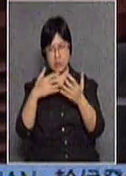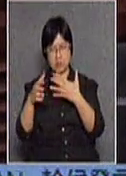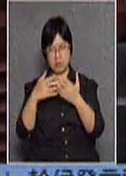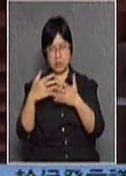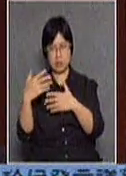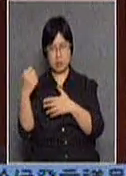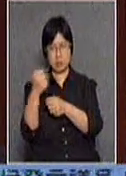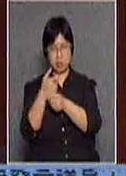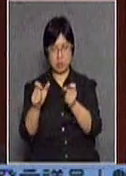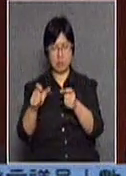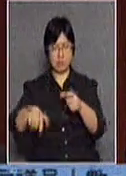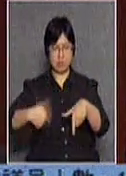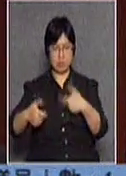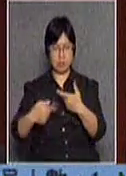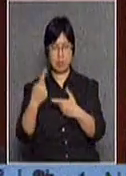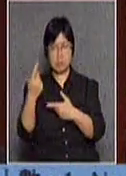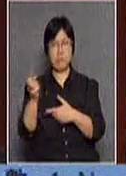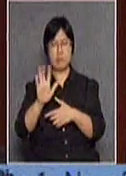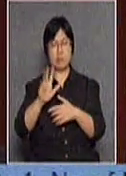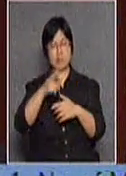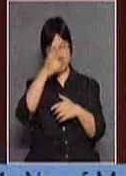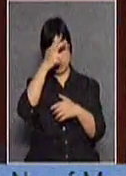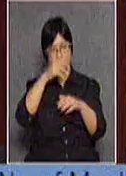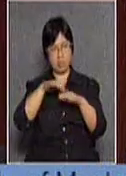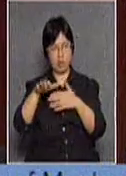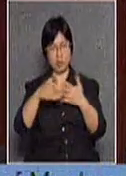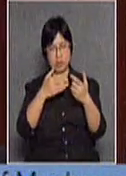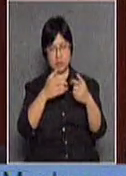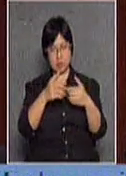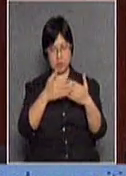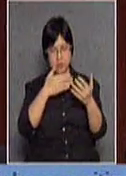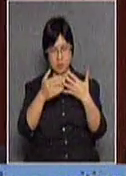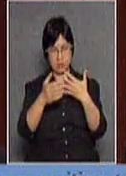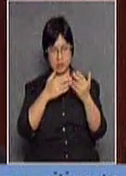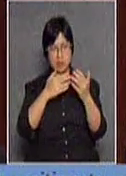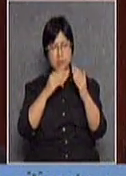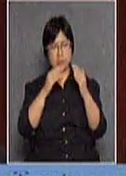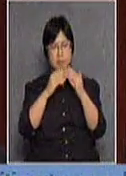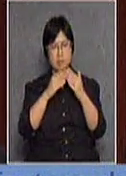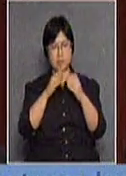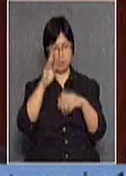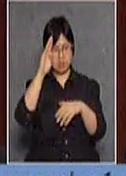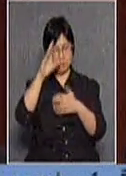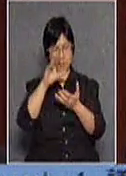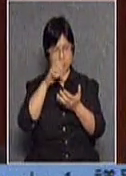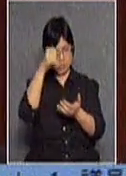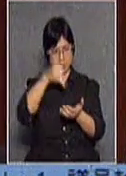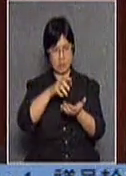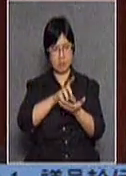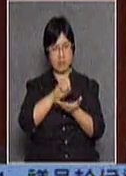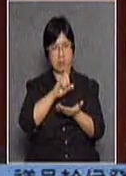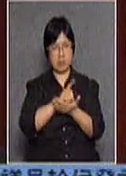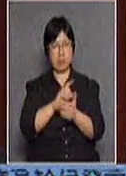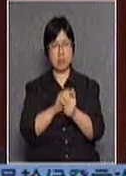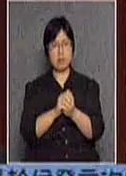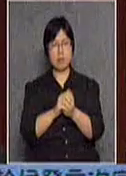薪金開支，而是海事處在未來這個財政年度它